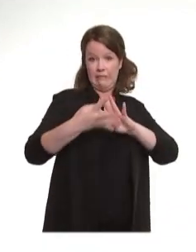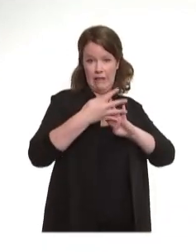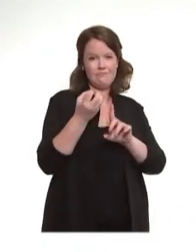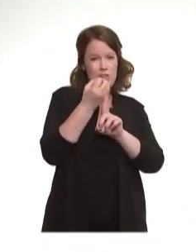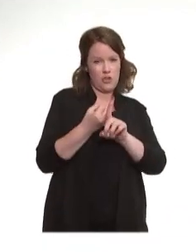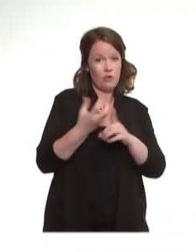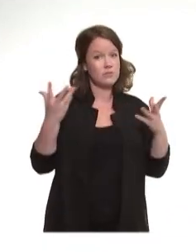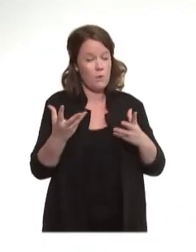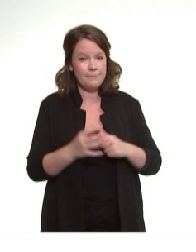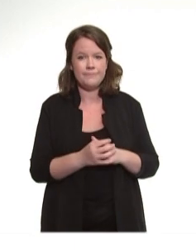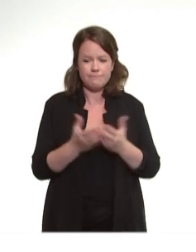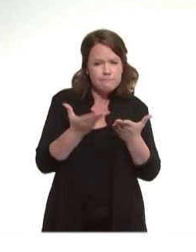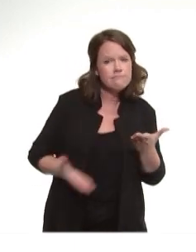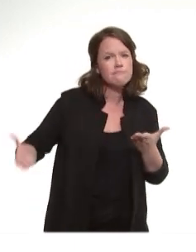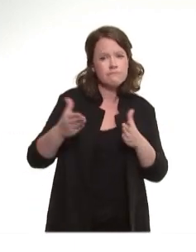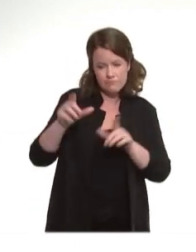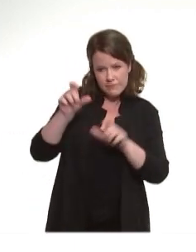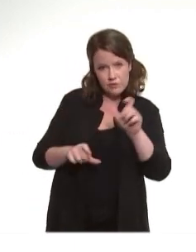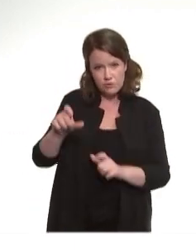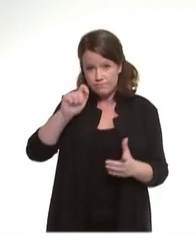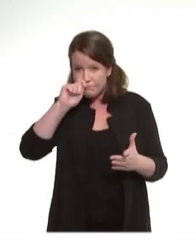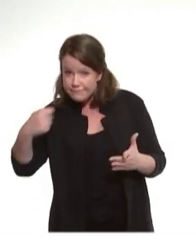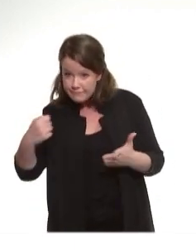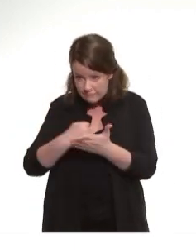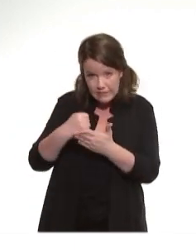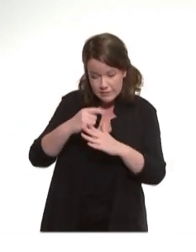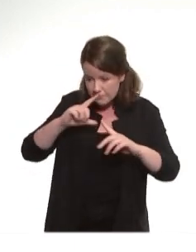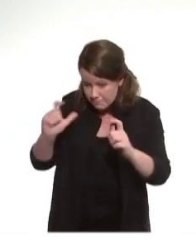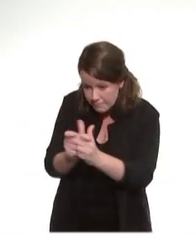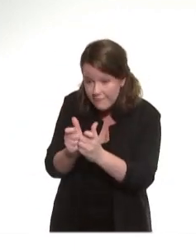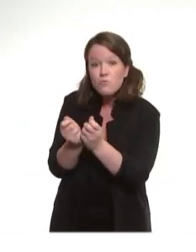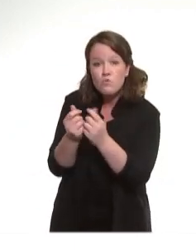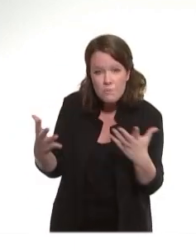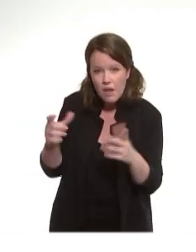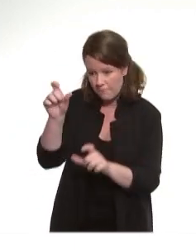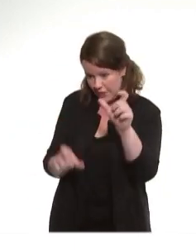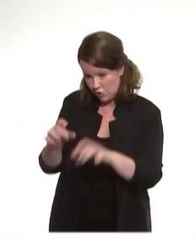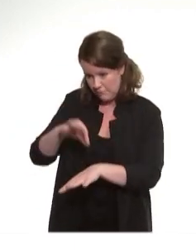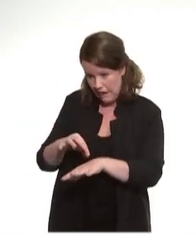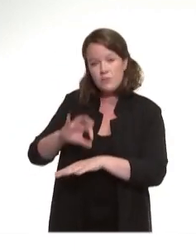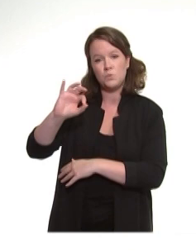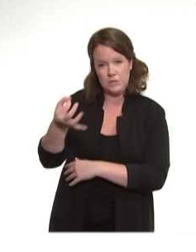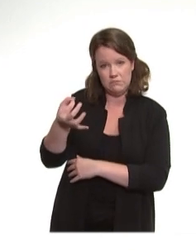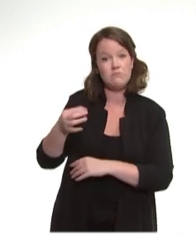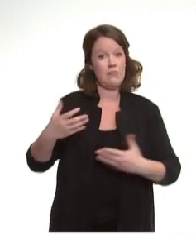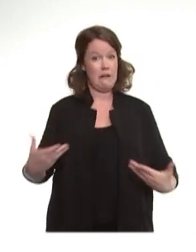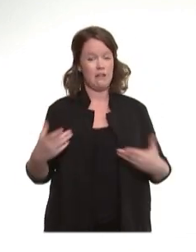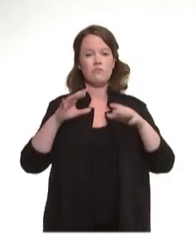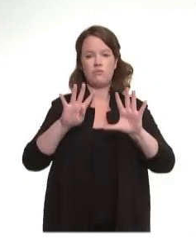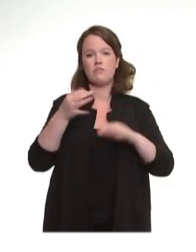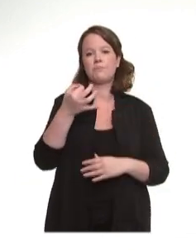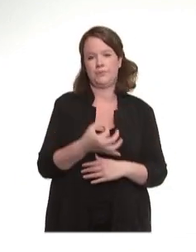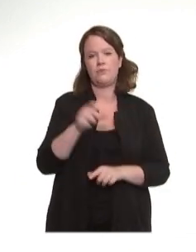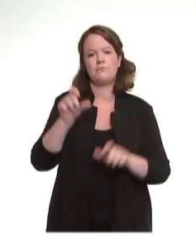sur 100 tests que nous réalisons combien sont positifs 9% 9 % c'est un taux en augmentation et c'est un taux